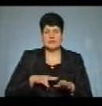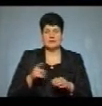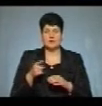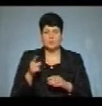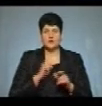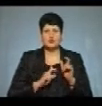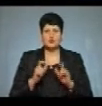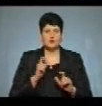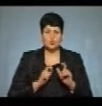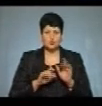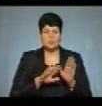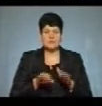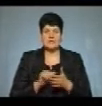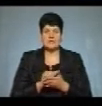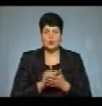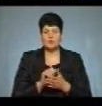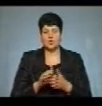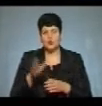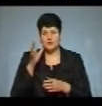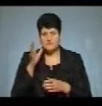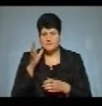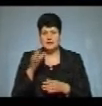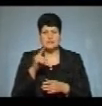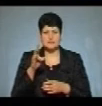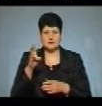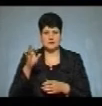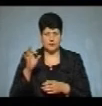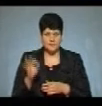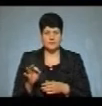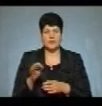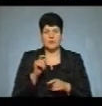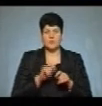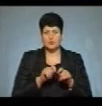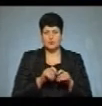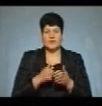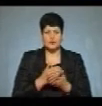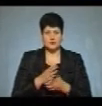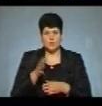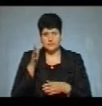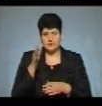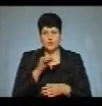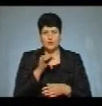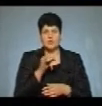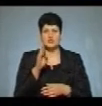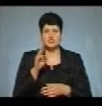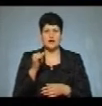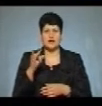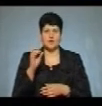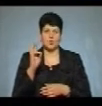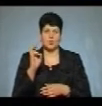Тернопільського інституту післядипломної освіти з питань зовнішнього незалежного оцінювання та моніторингу якості освіти Юрій Шайнюк.